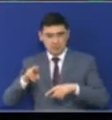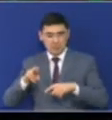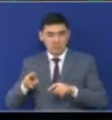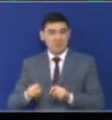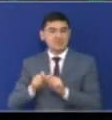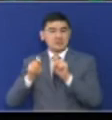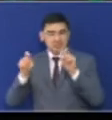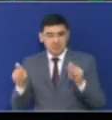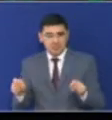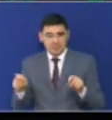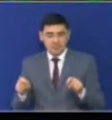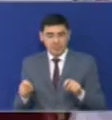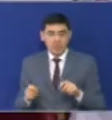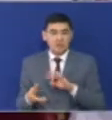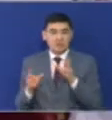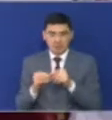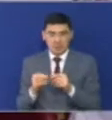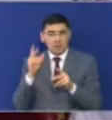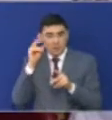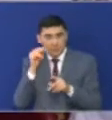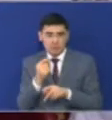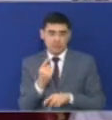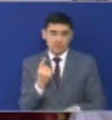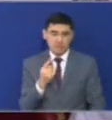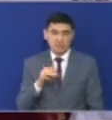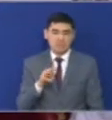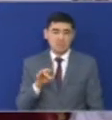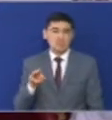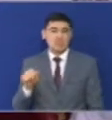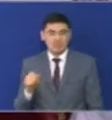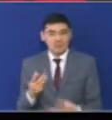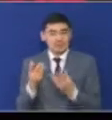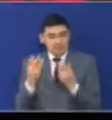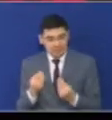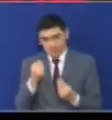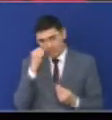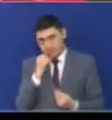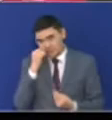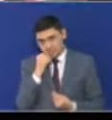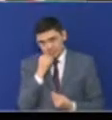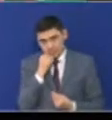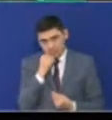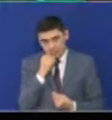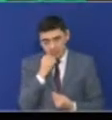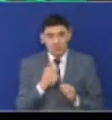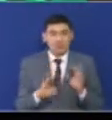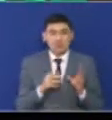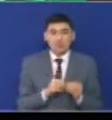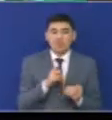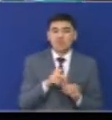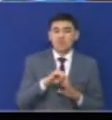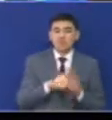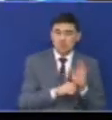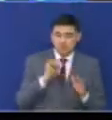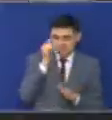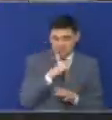народа Казахстана, а именно 1 марта, днем благодарности. В 2016 году народ Казахстана впервые отметил